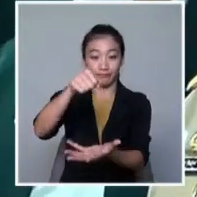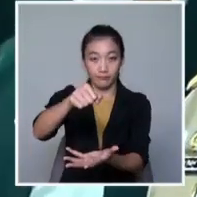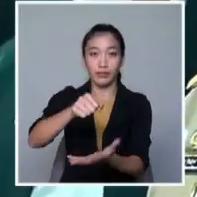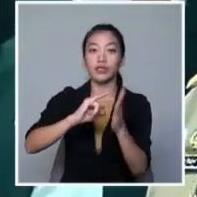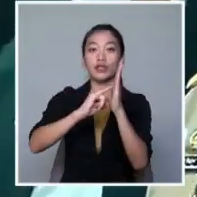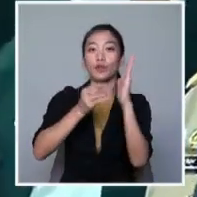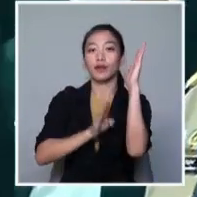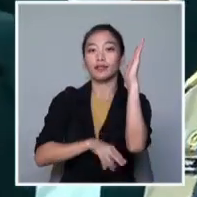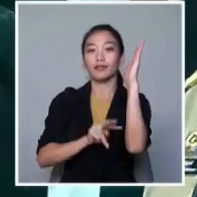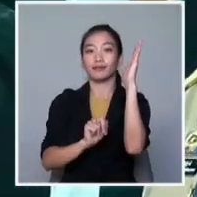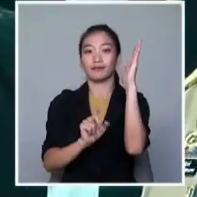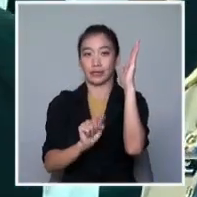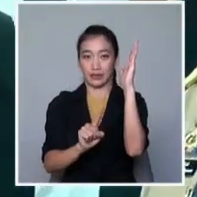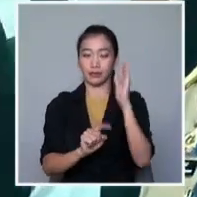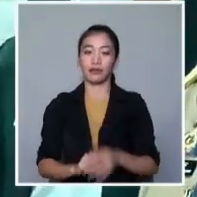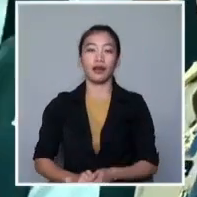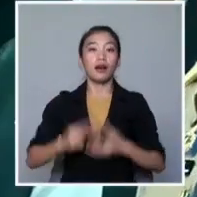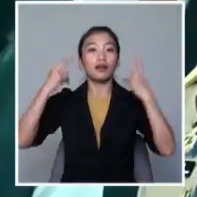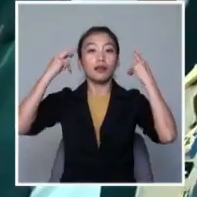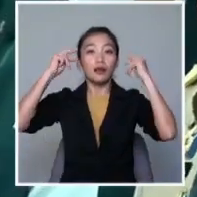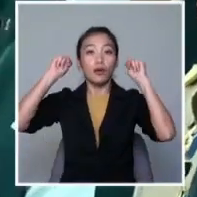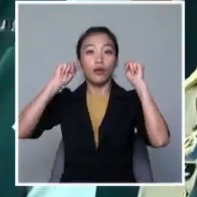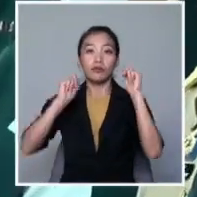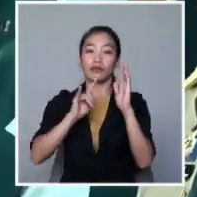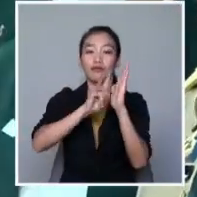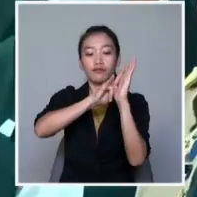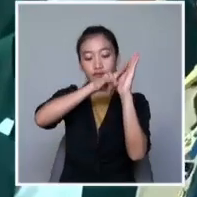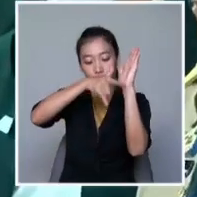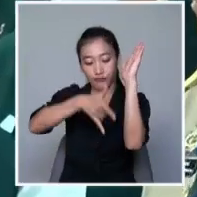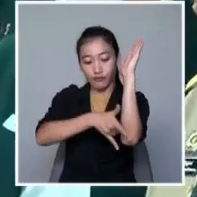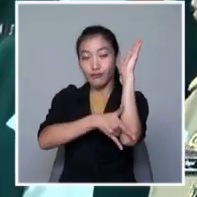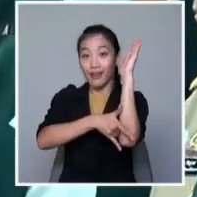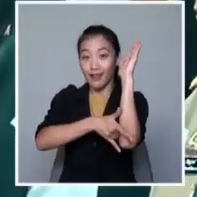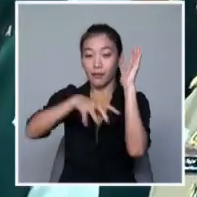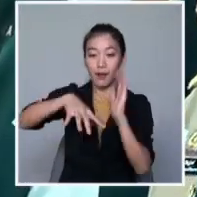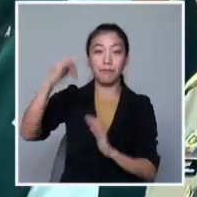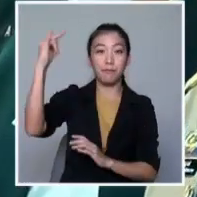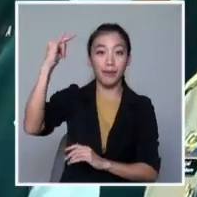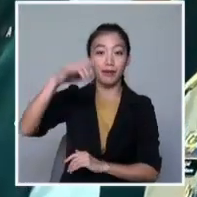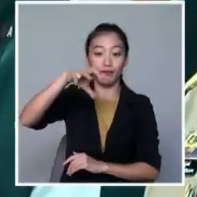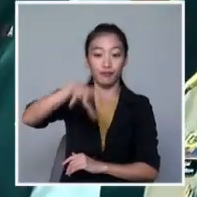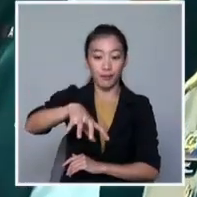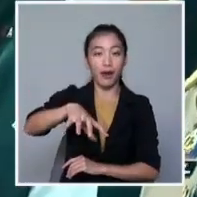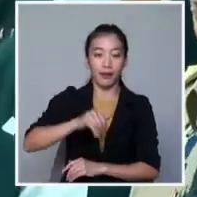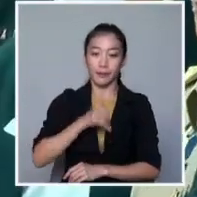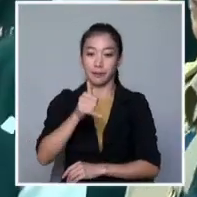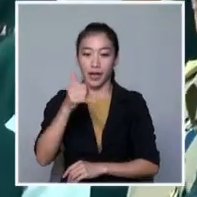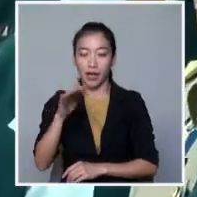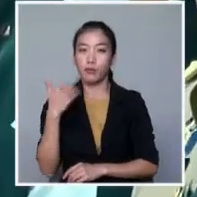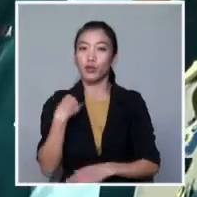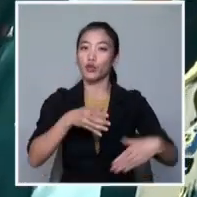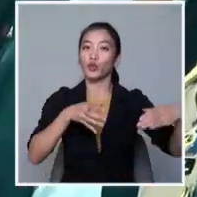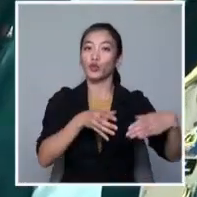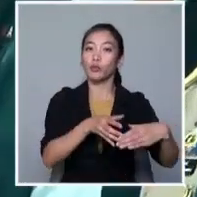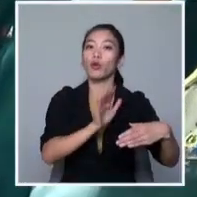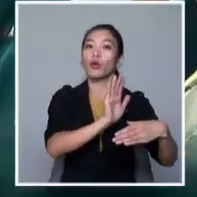โดยทันทีนะคะที่นายกรัฐมนตรีเดินทางถึงสนามบินนครศรีธรรมราชค่ะได้มีการรับฟังบรรยายสรุปสถานการณ์อุทกภัย